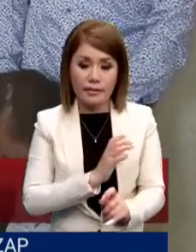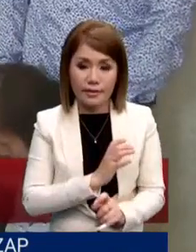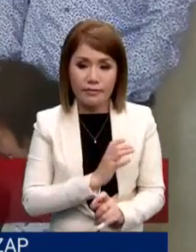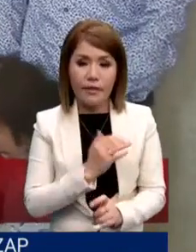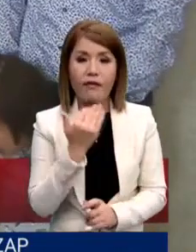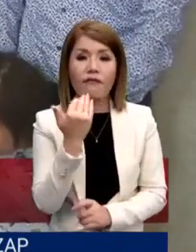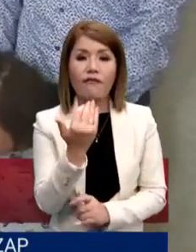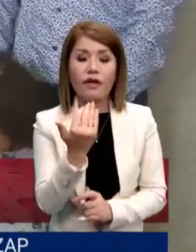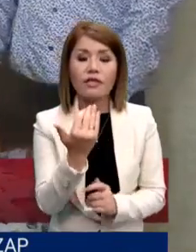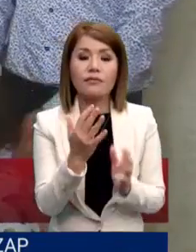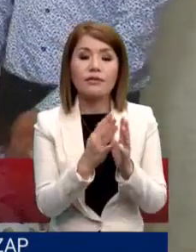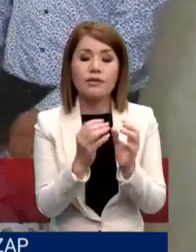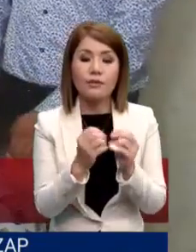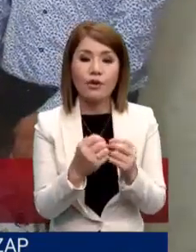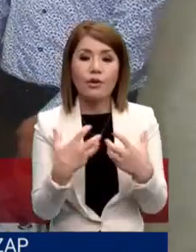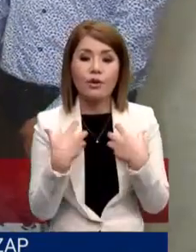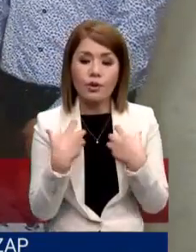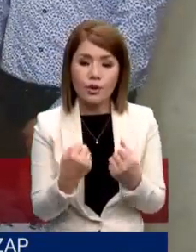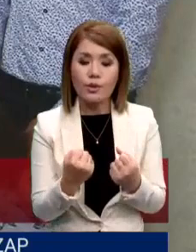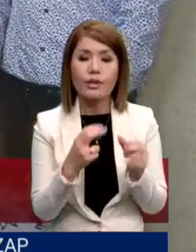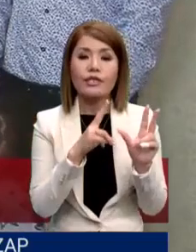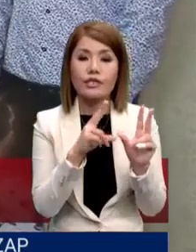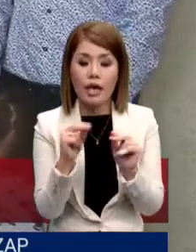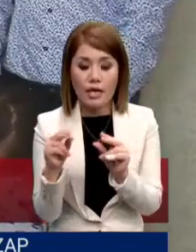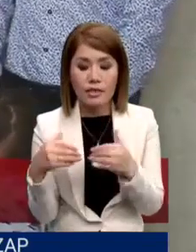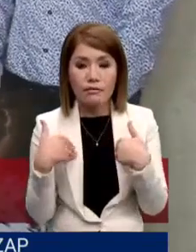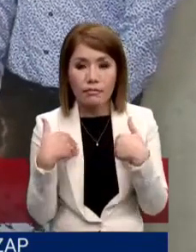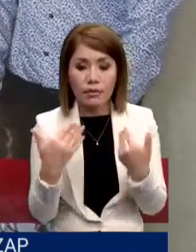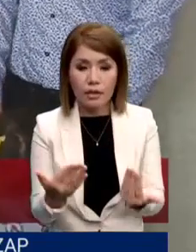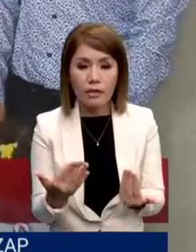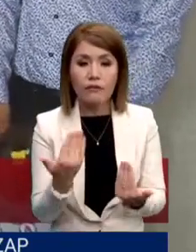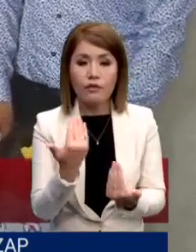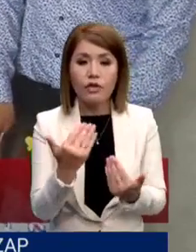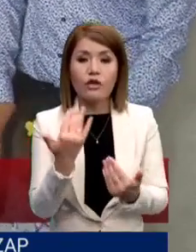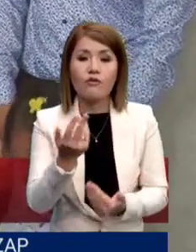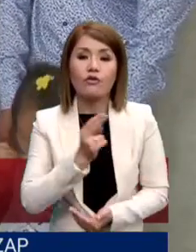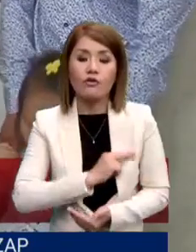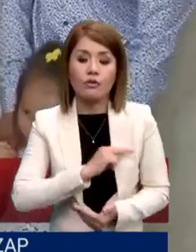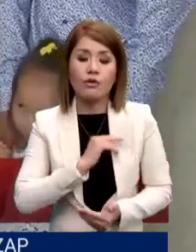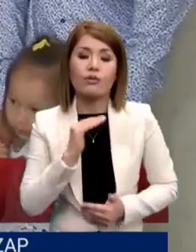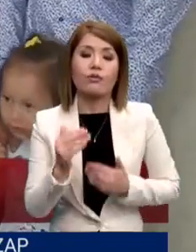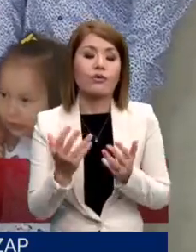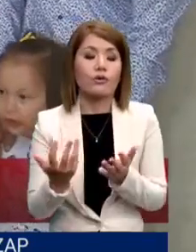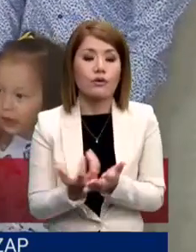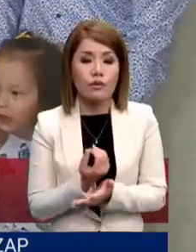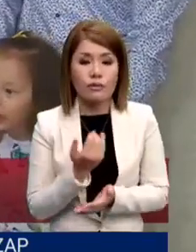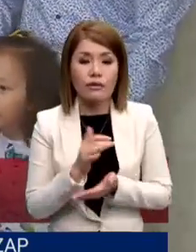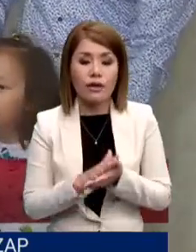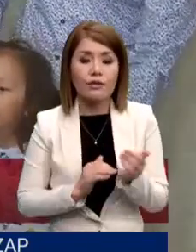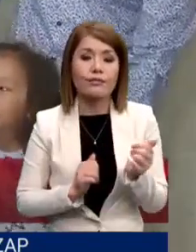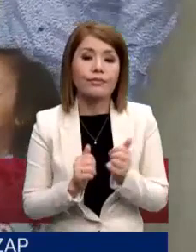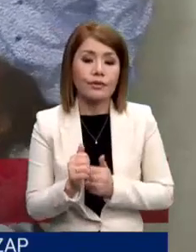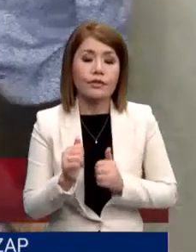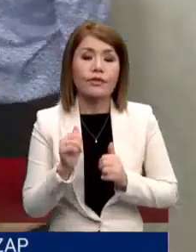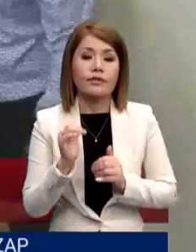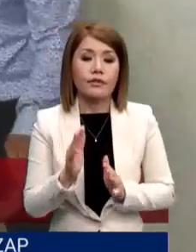отбасыларына денсаулық, бақытты болыңдар осы үйде. Жұмысың жемісті болып, алда жүре бер.